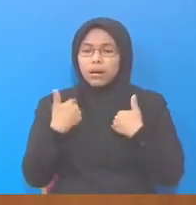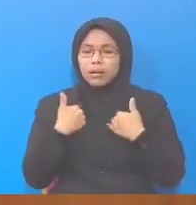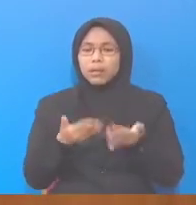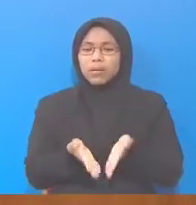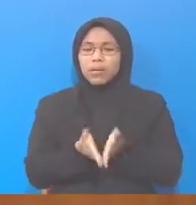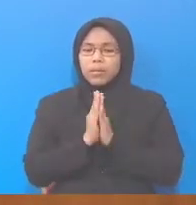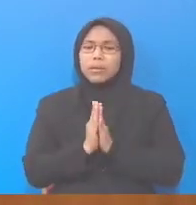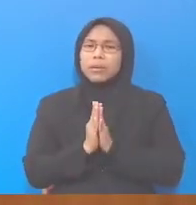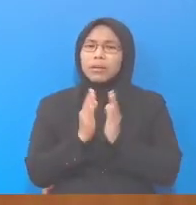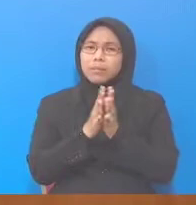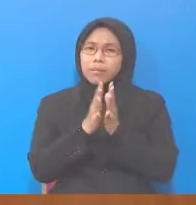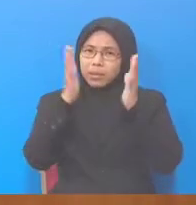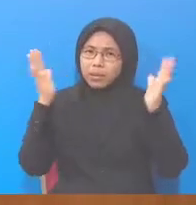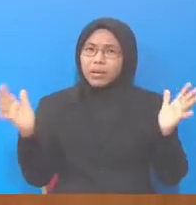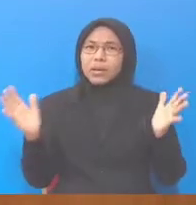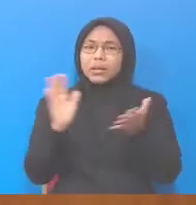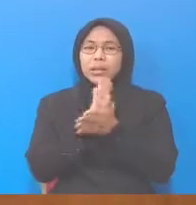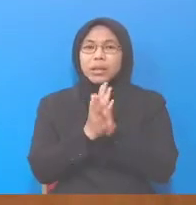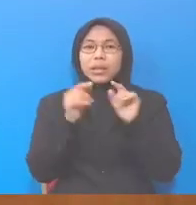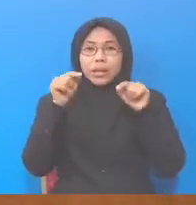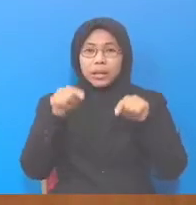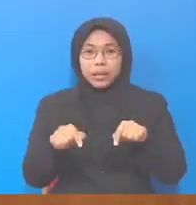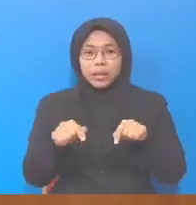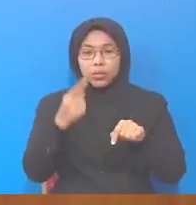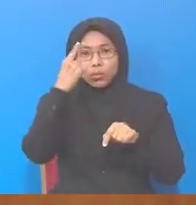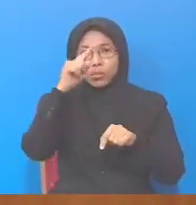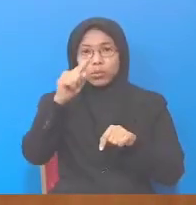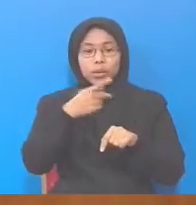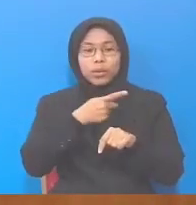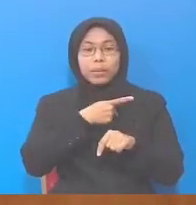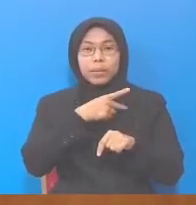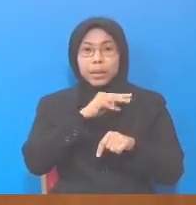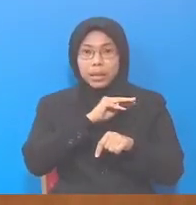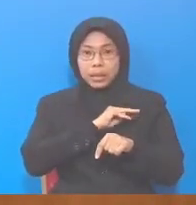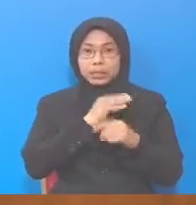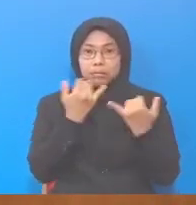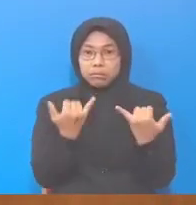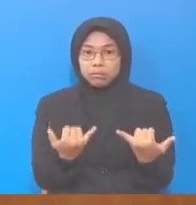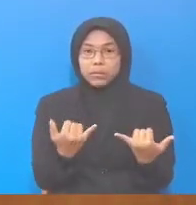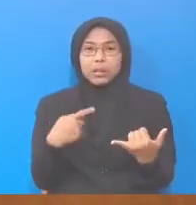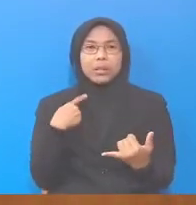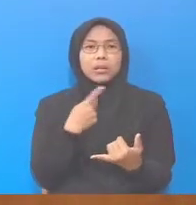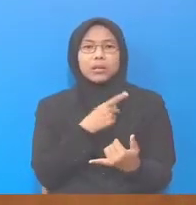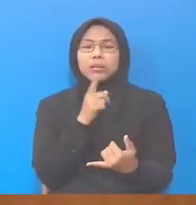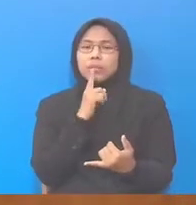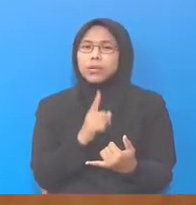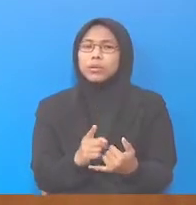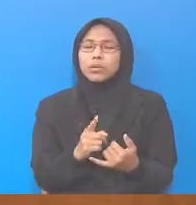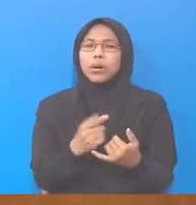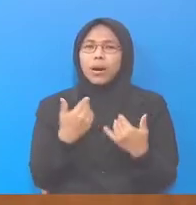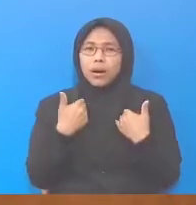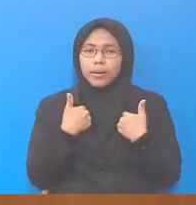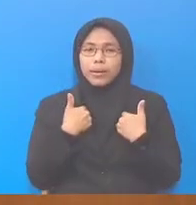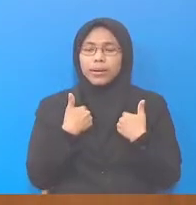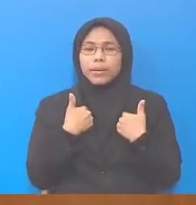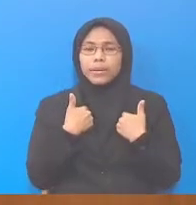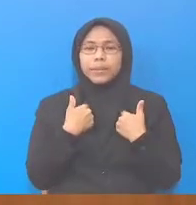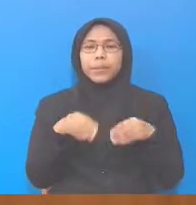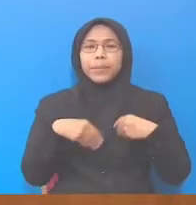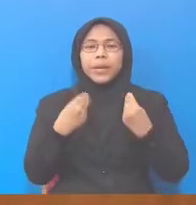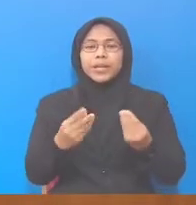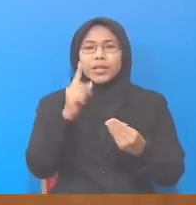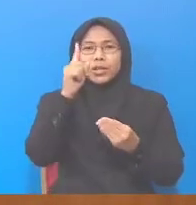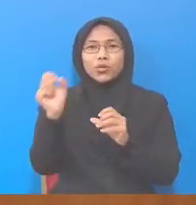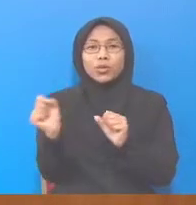permintaan yang cukup tinggi dan sebab itulah diperingkat Kementerian sekarang ini kita mampu mulas ikan satu